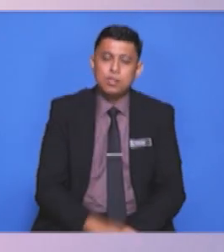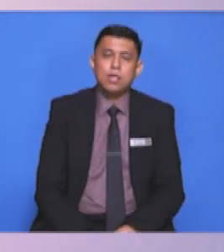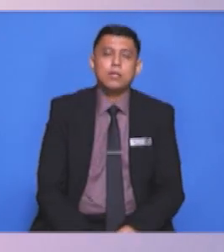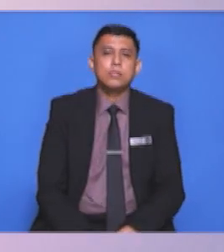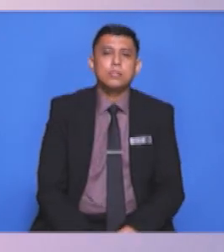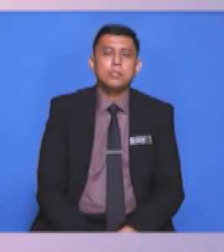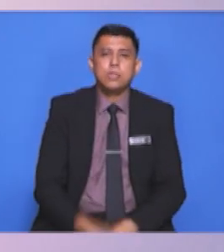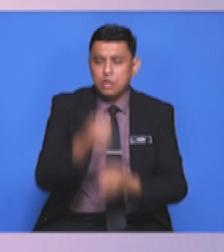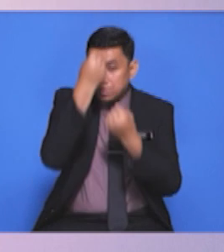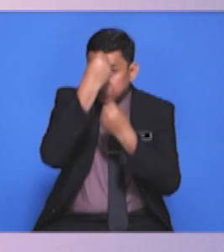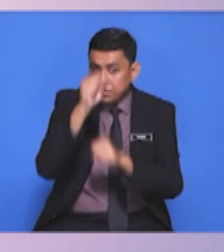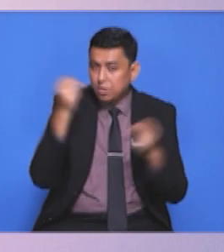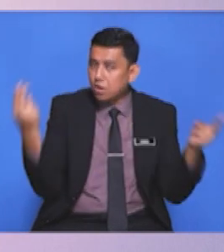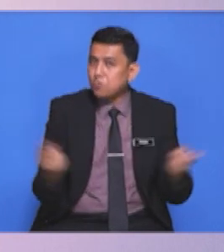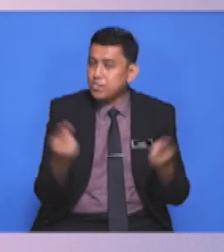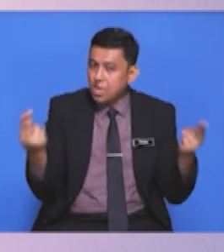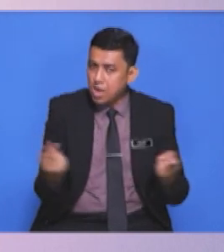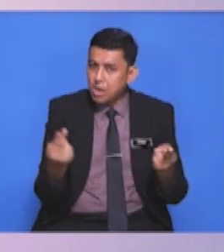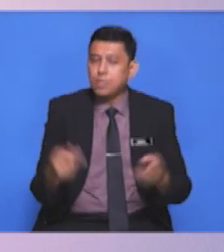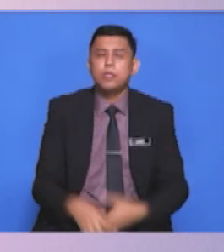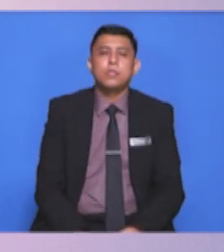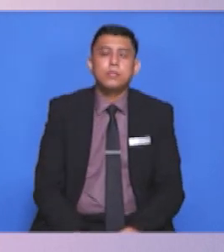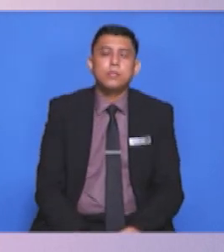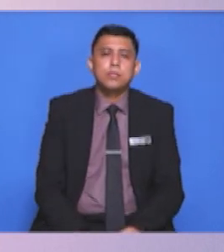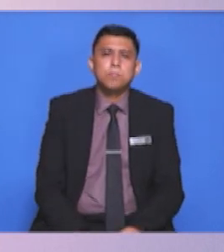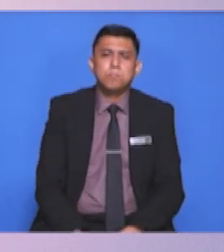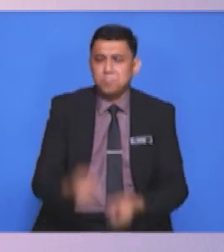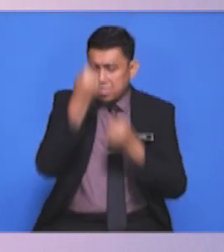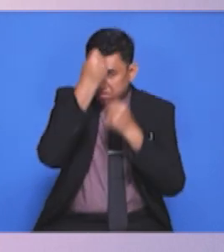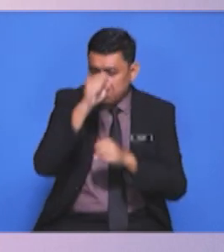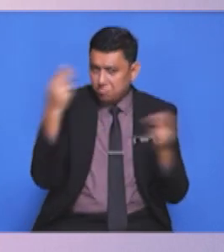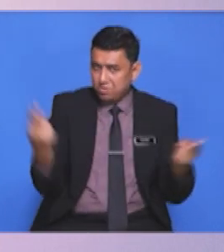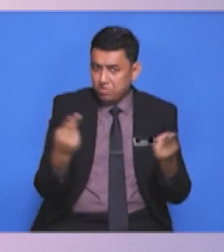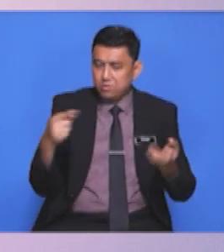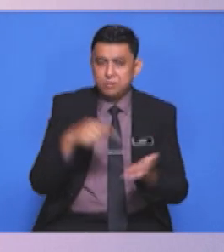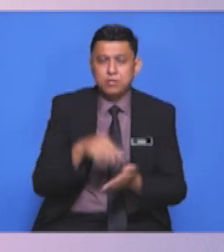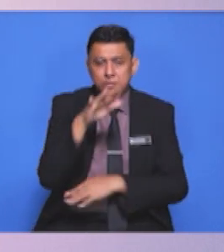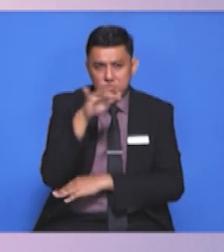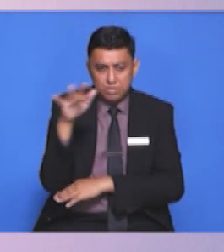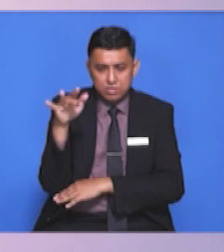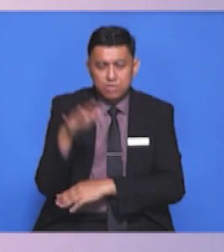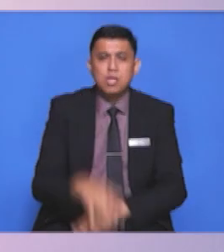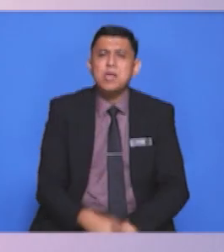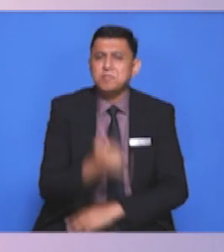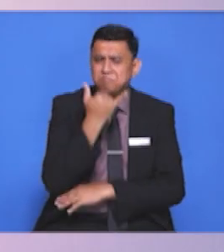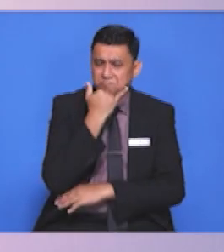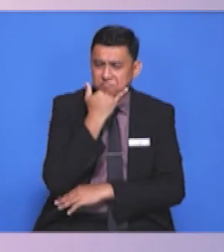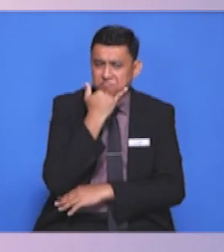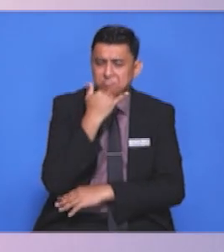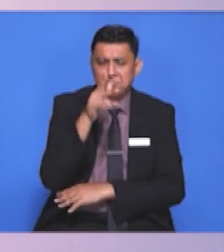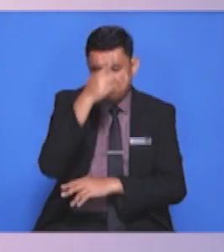perkataan Setia oesaha perkataan setiap Huseini diejek secara salah